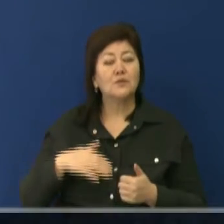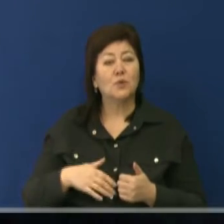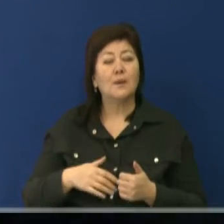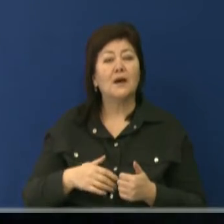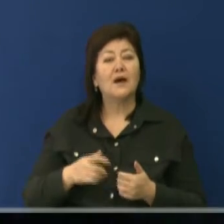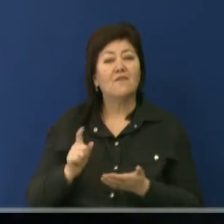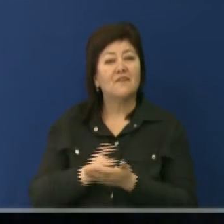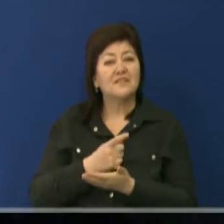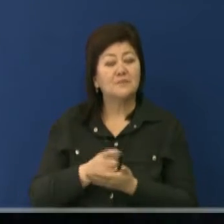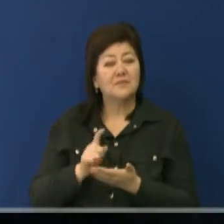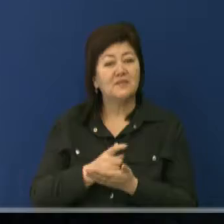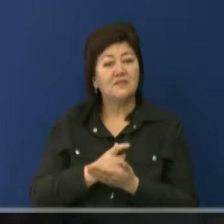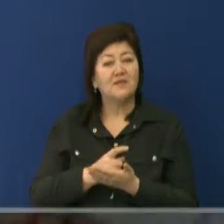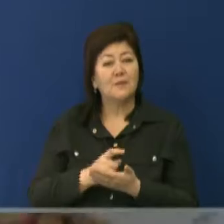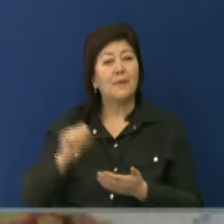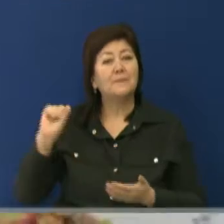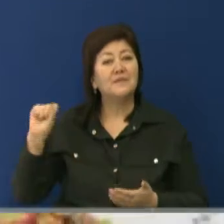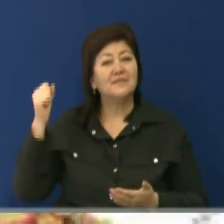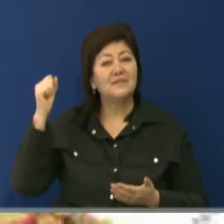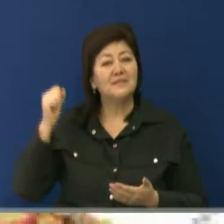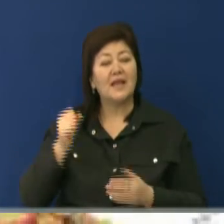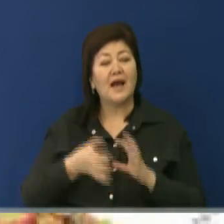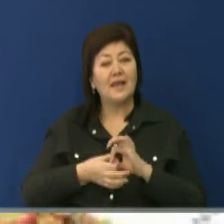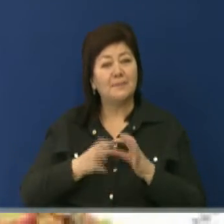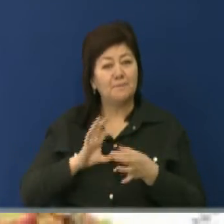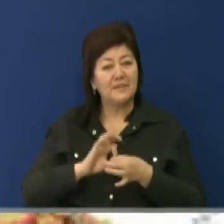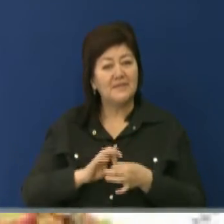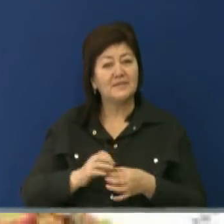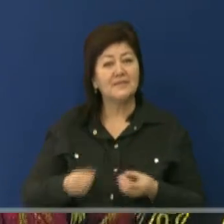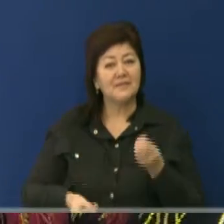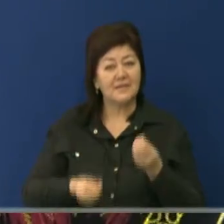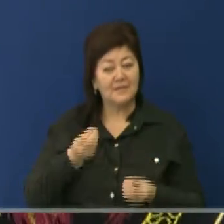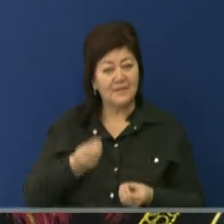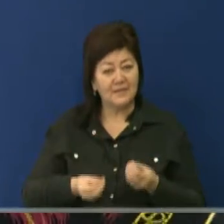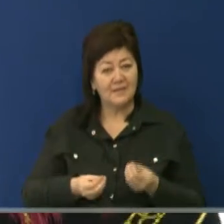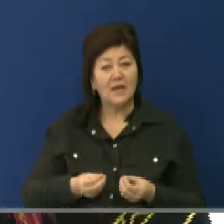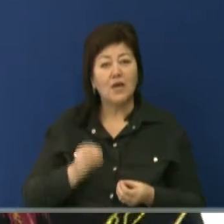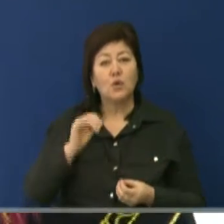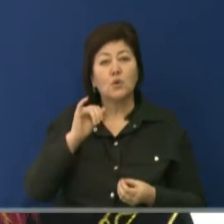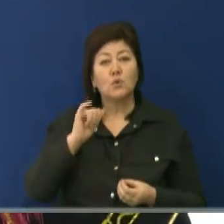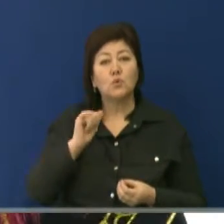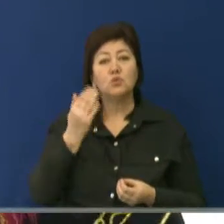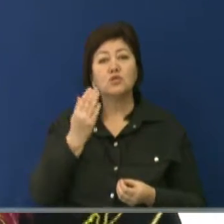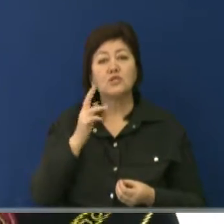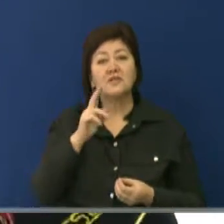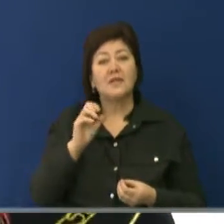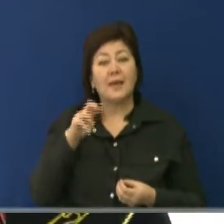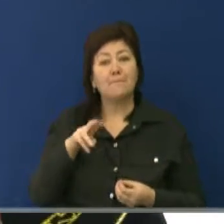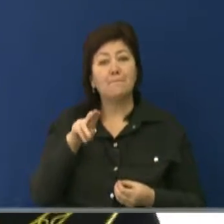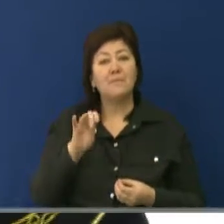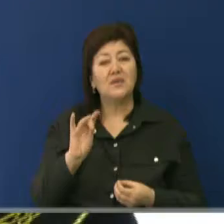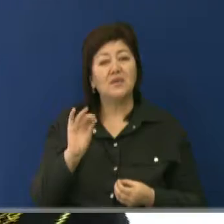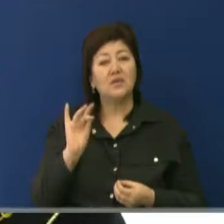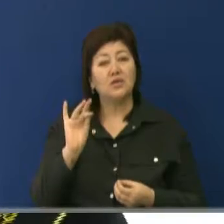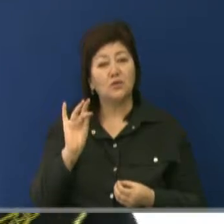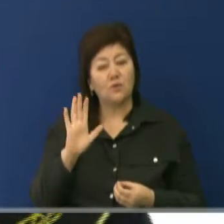чемпионы атақты Жақсылық Үшкемпіровтің алғашқы жаттықтырушысы болды. Тренировал его начал с самого новичка, чем хорошо